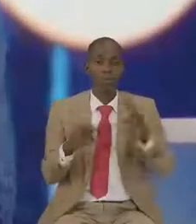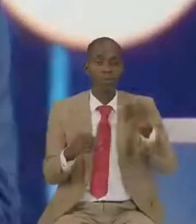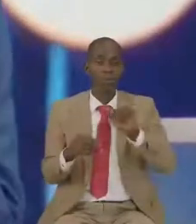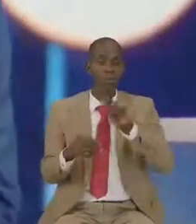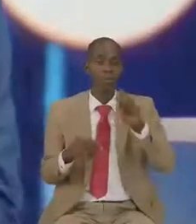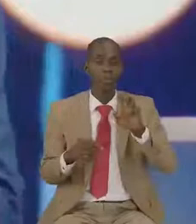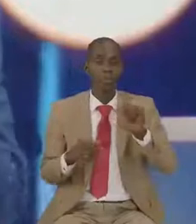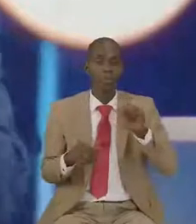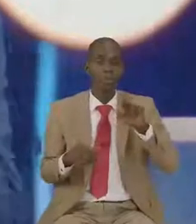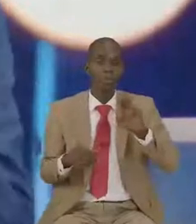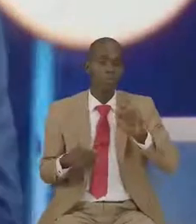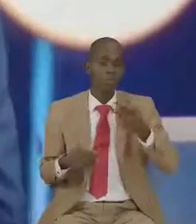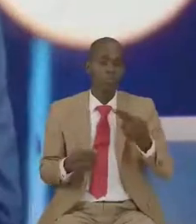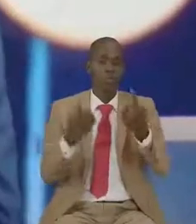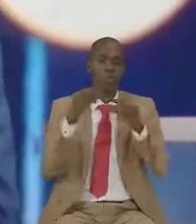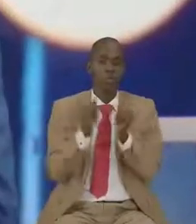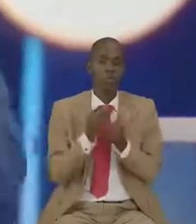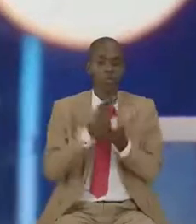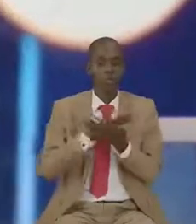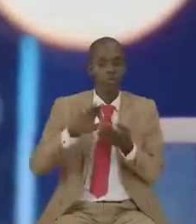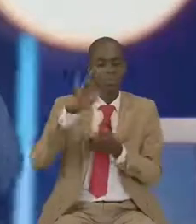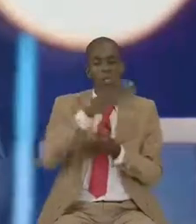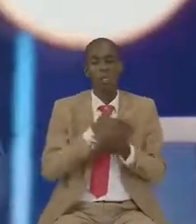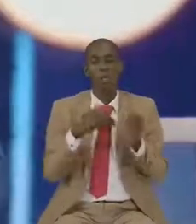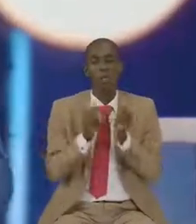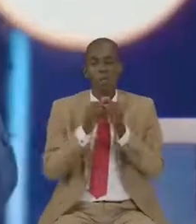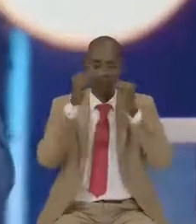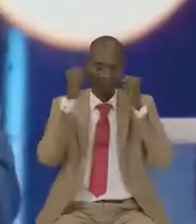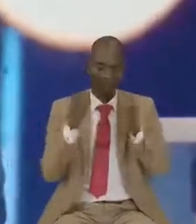force, Jésus de Nazareth.